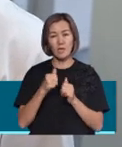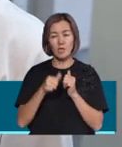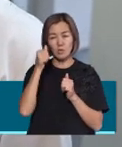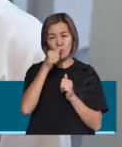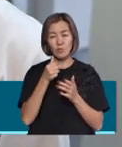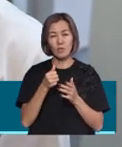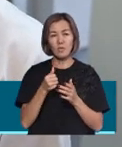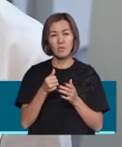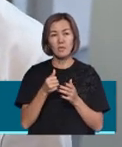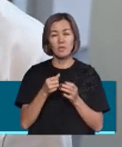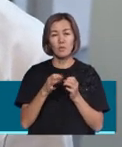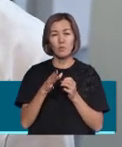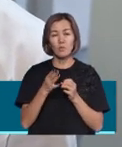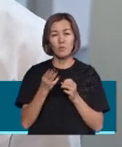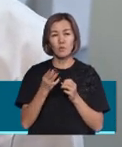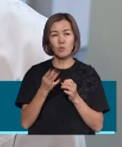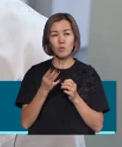сайын